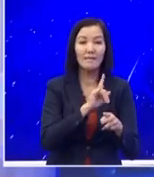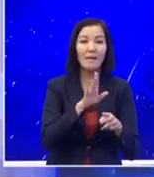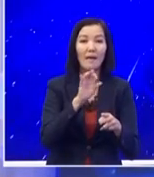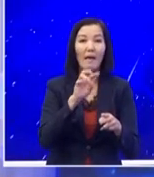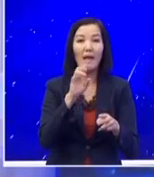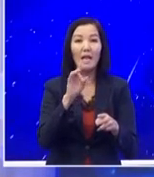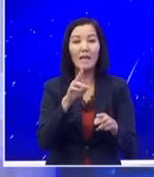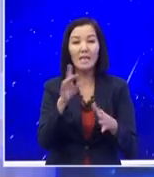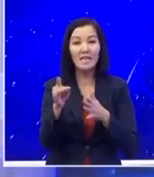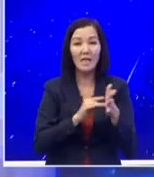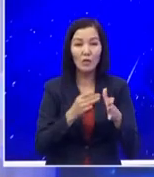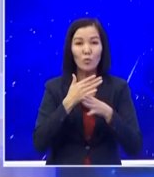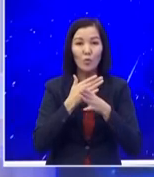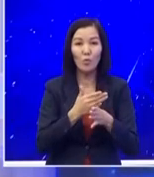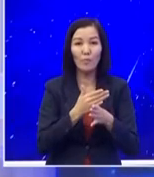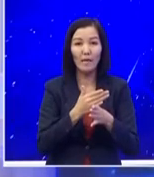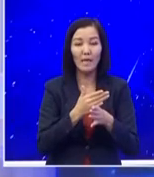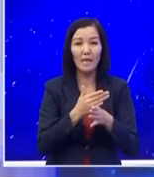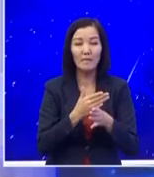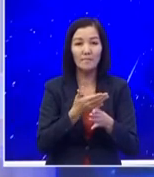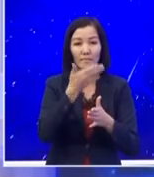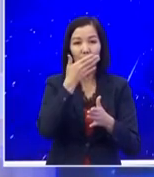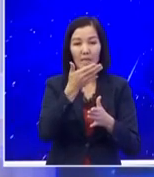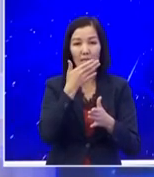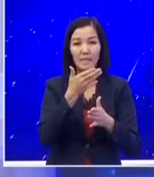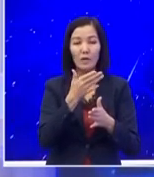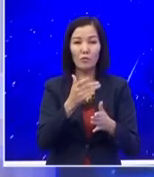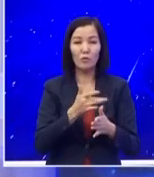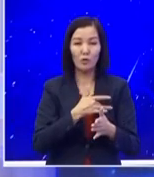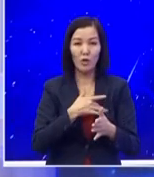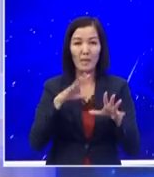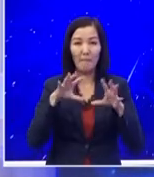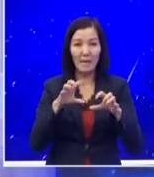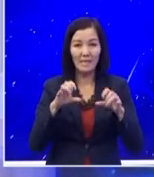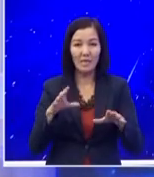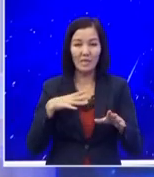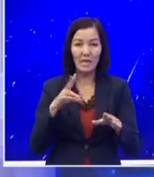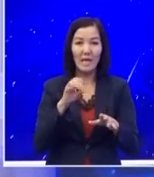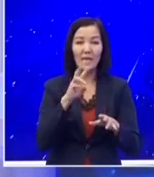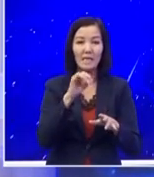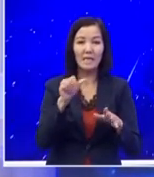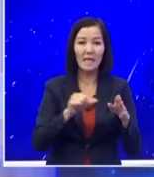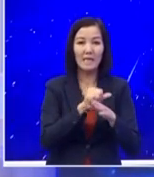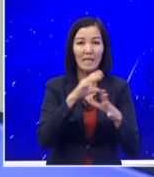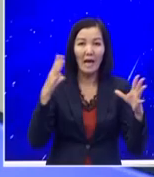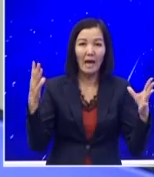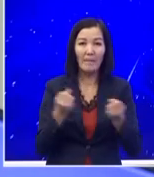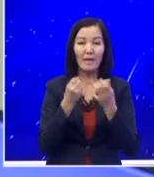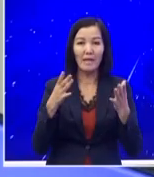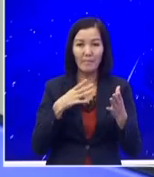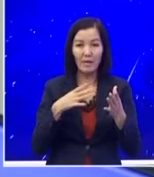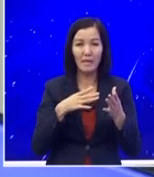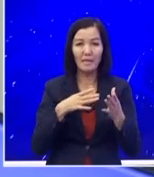қарап тұрмапты, дереу көмекке келіп, екеуі жасанды тыныс алу және жүрегіне массаж жасап, Ниса сағатты аман алып қалды.